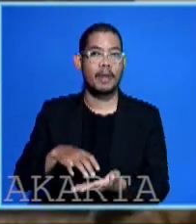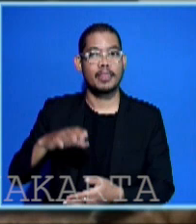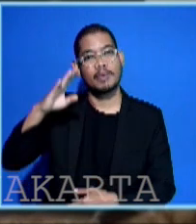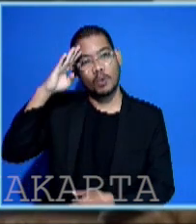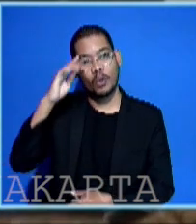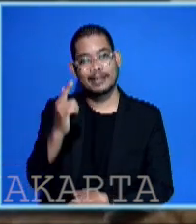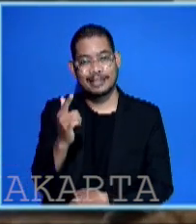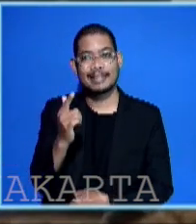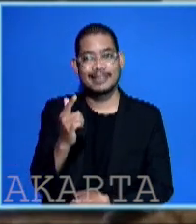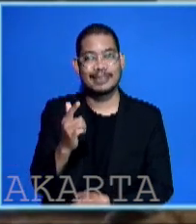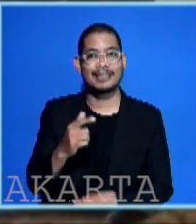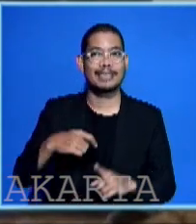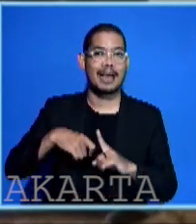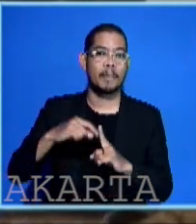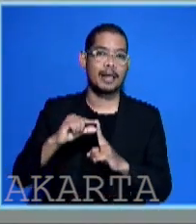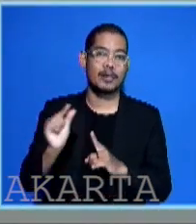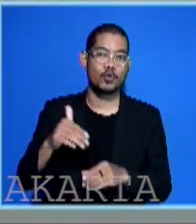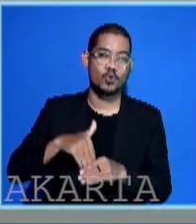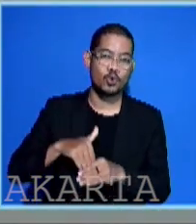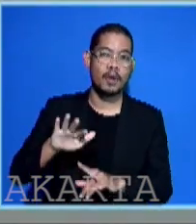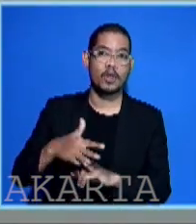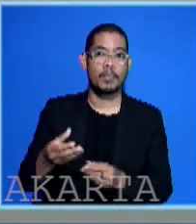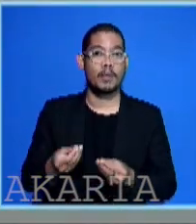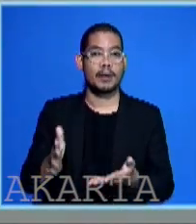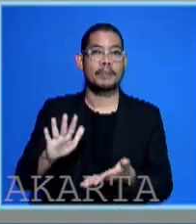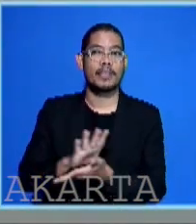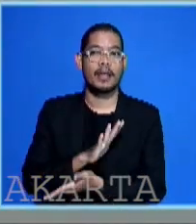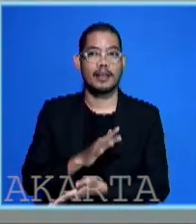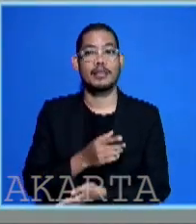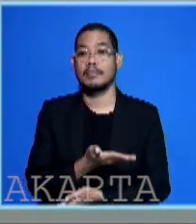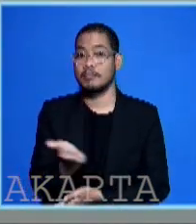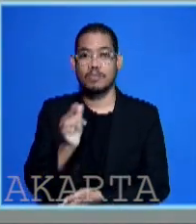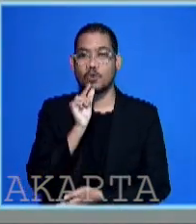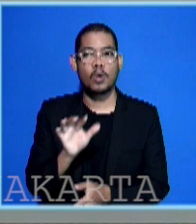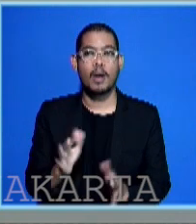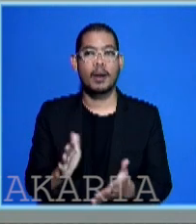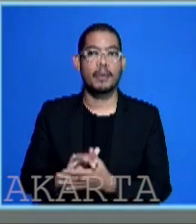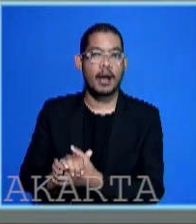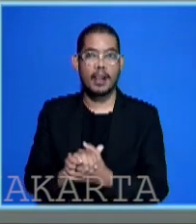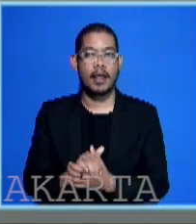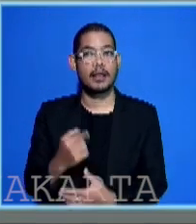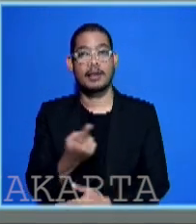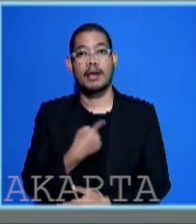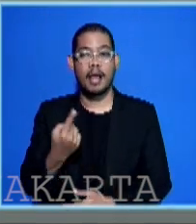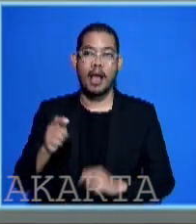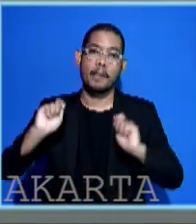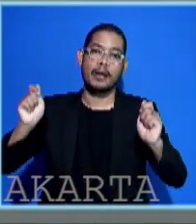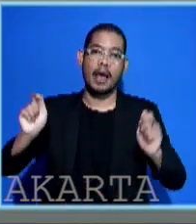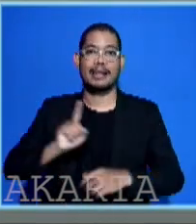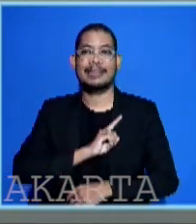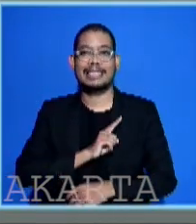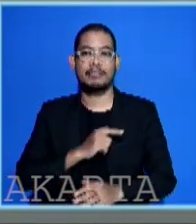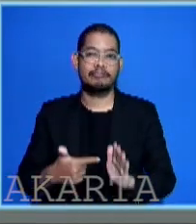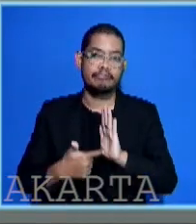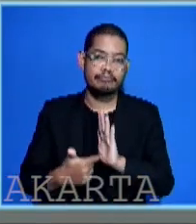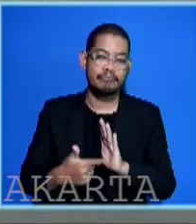KPU Bantul menghimbau agar memberikan kesempatan bagi para peserta Pemilu untuk memperkenalkan diri mengkampanyekan diri dan visi